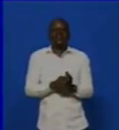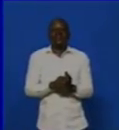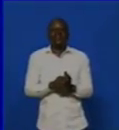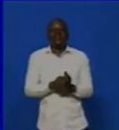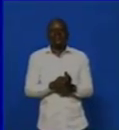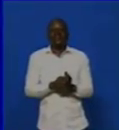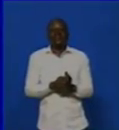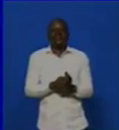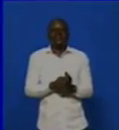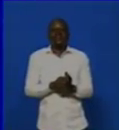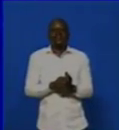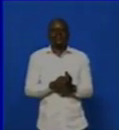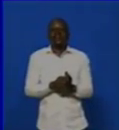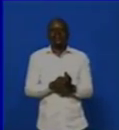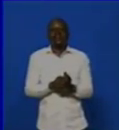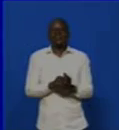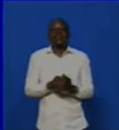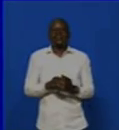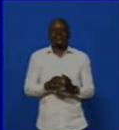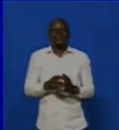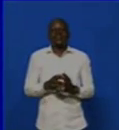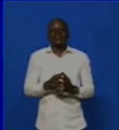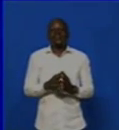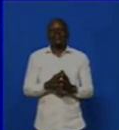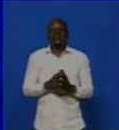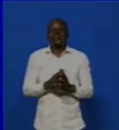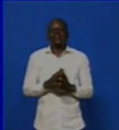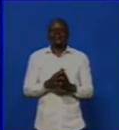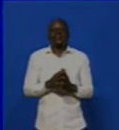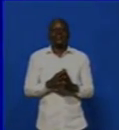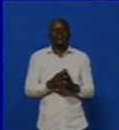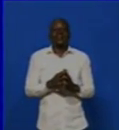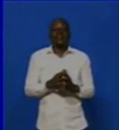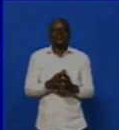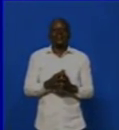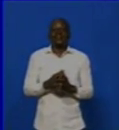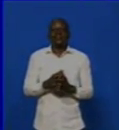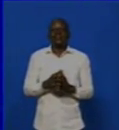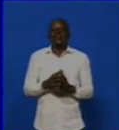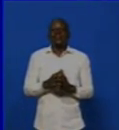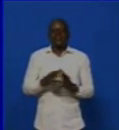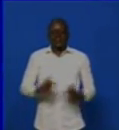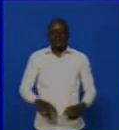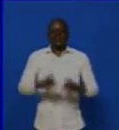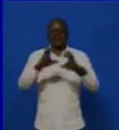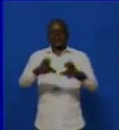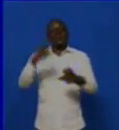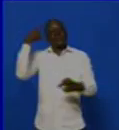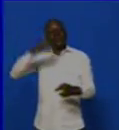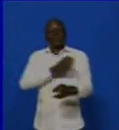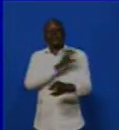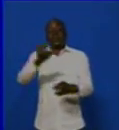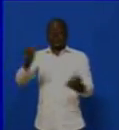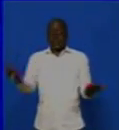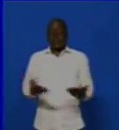Awena Passo Pongo, Obsengane Taras Boumninga, Awena Kwaba. Un geste du donateur renforcé ici par le